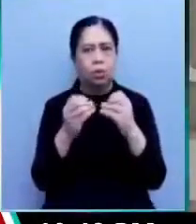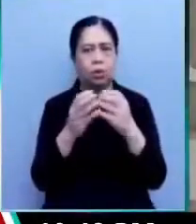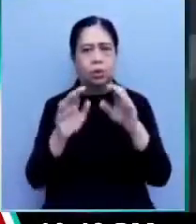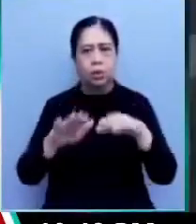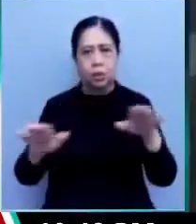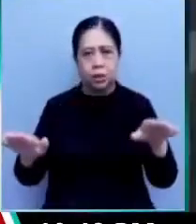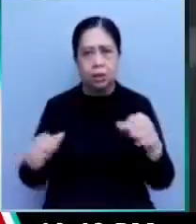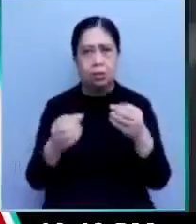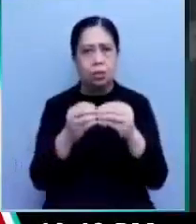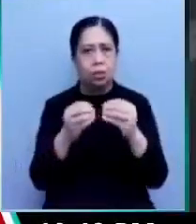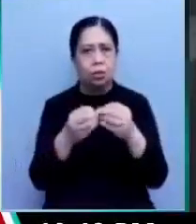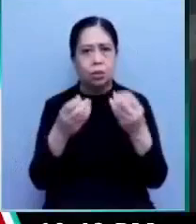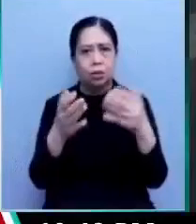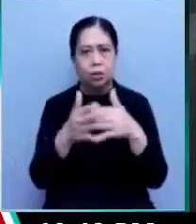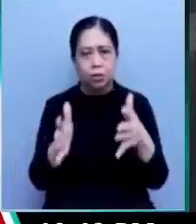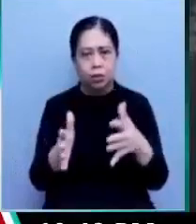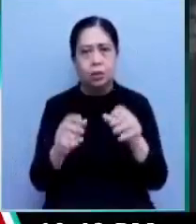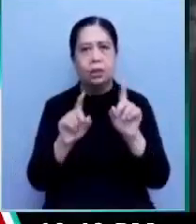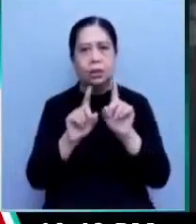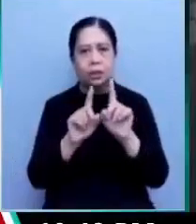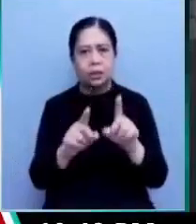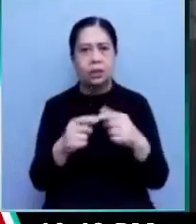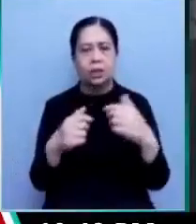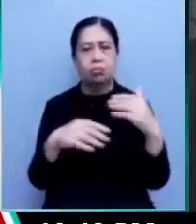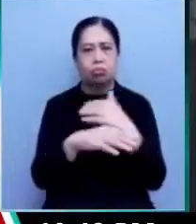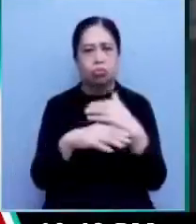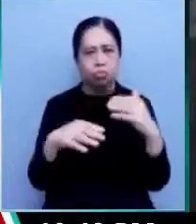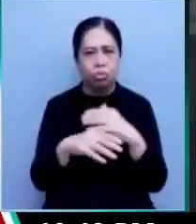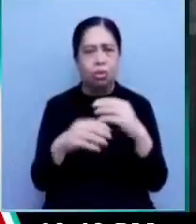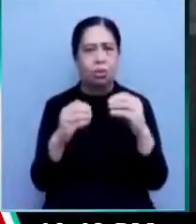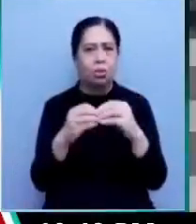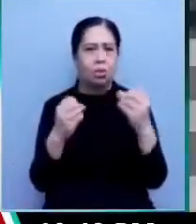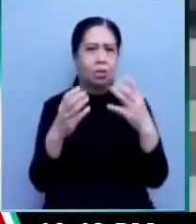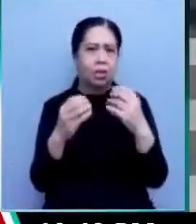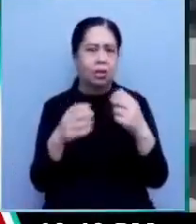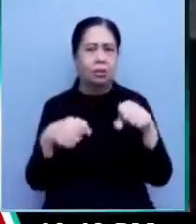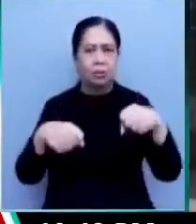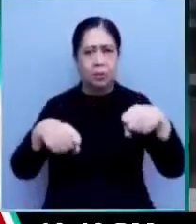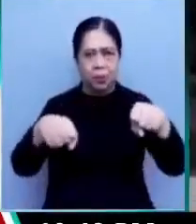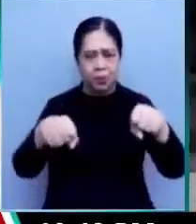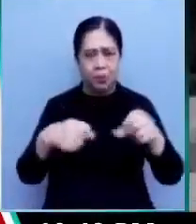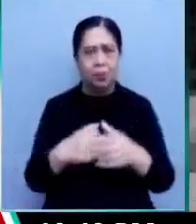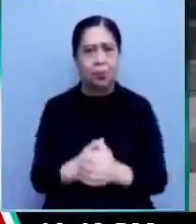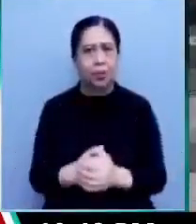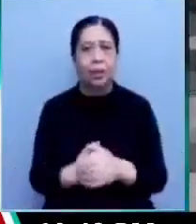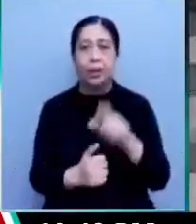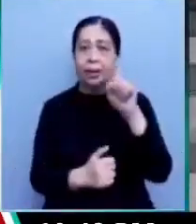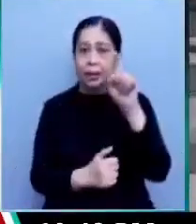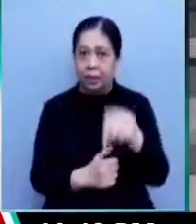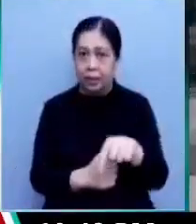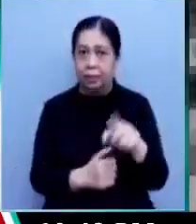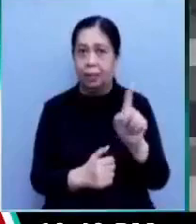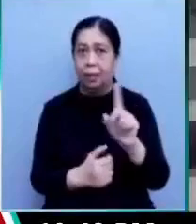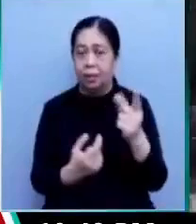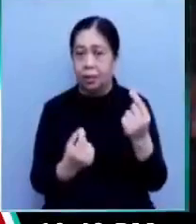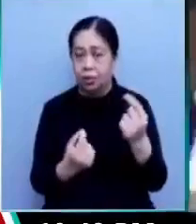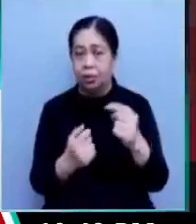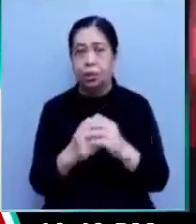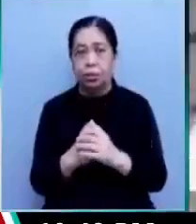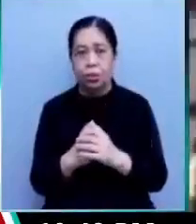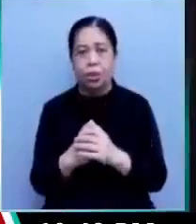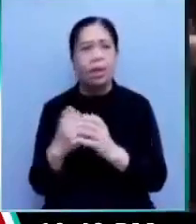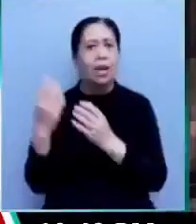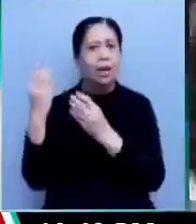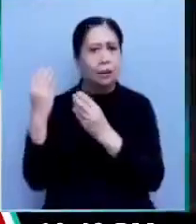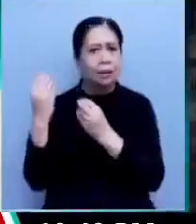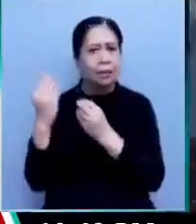estudyante kasabay ng mga motorista at mas maraming mga motorsiklo. Dapat daw sa ganitong sitwasyon, i-update ang speed